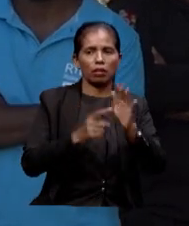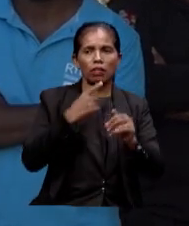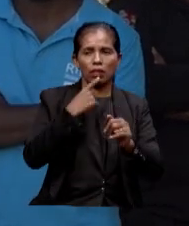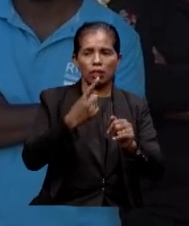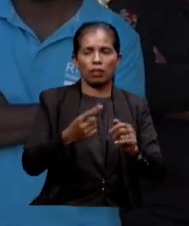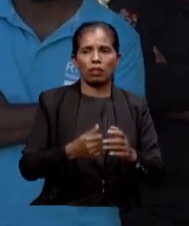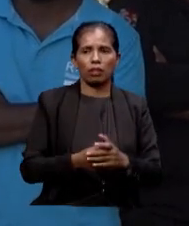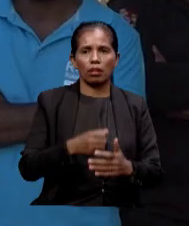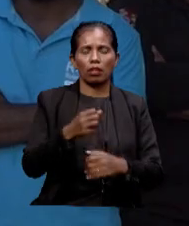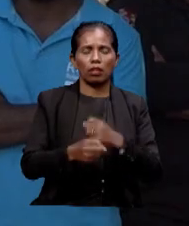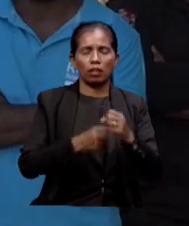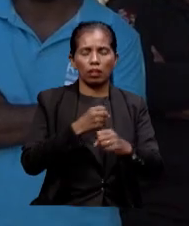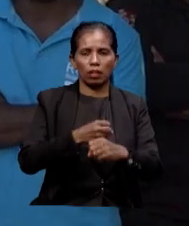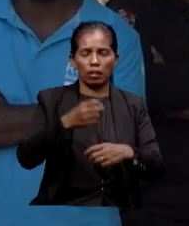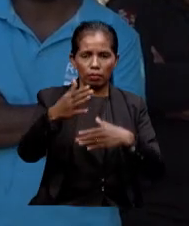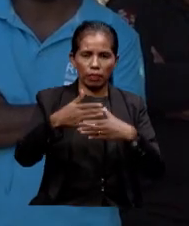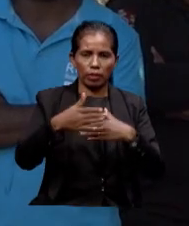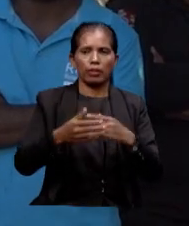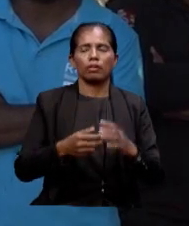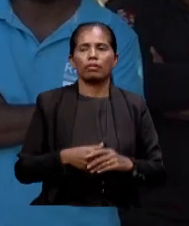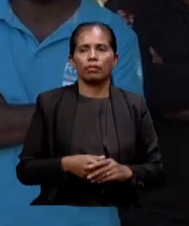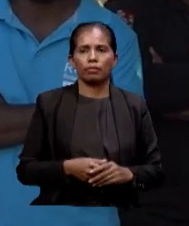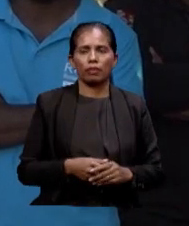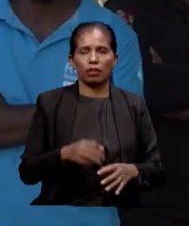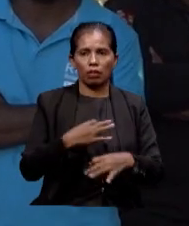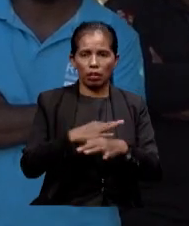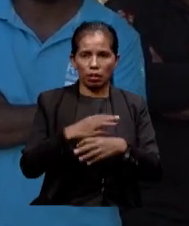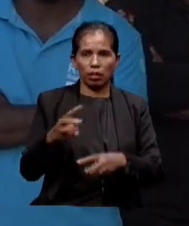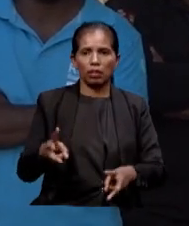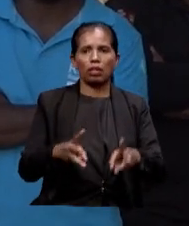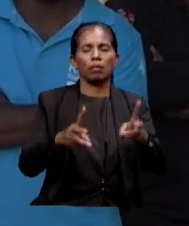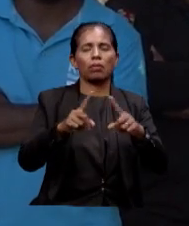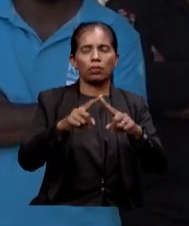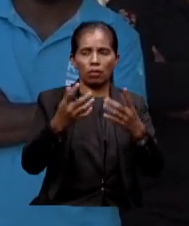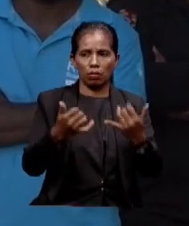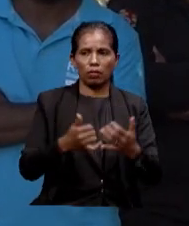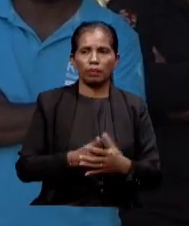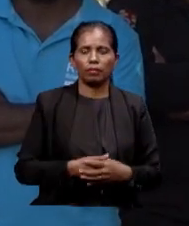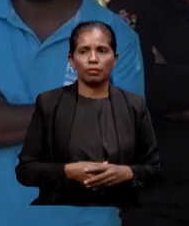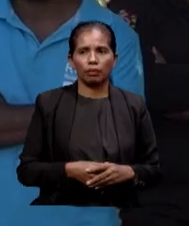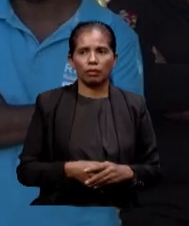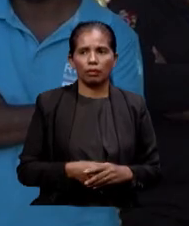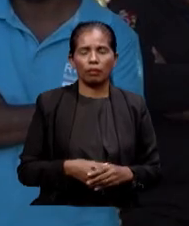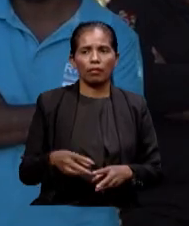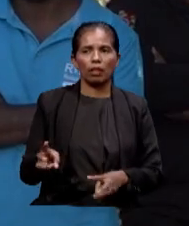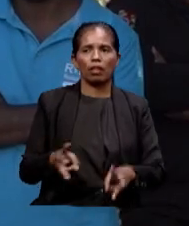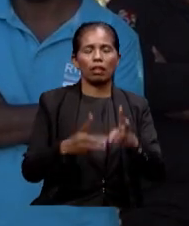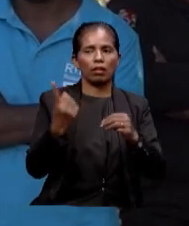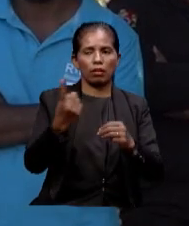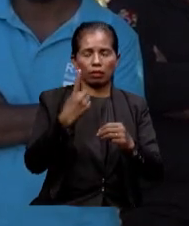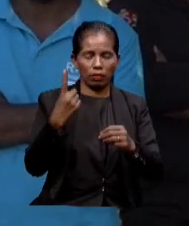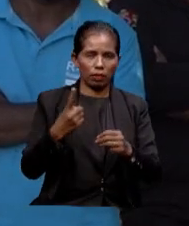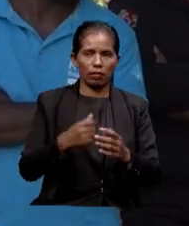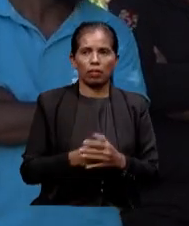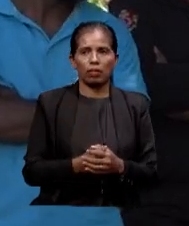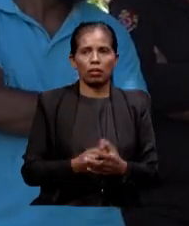tu tina mara kata ha hadia masit ate agora dalan na fating dalan he to